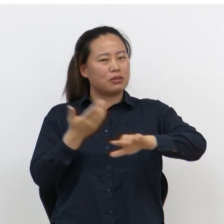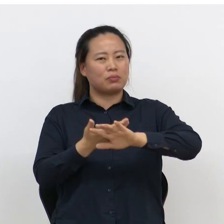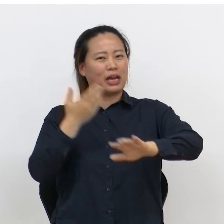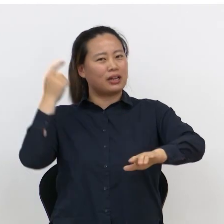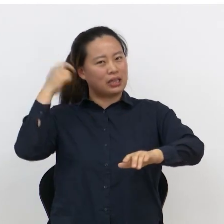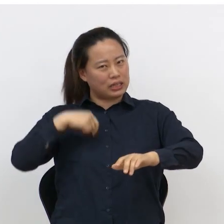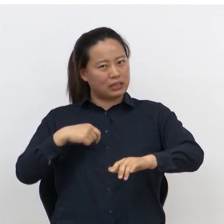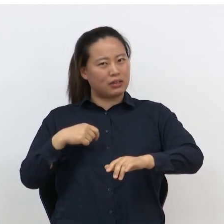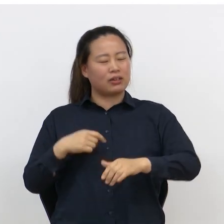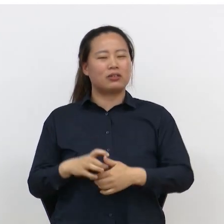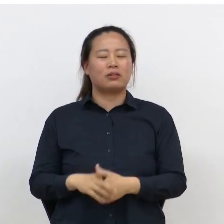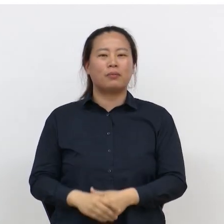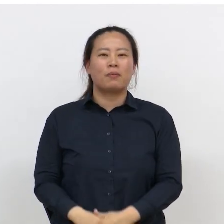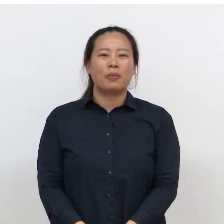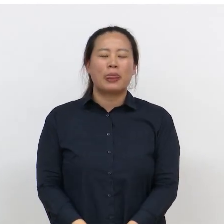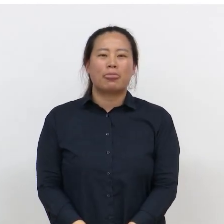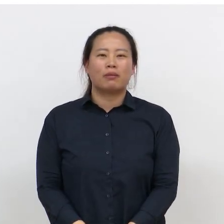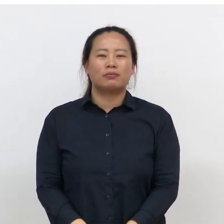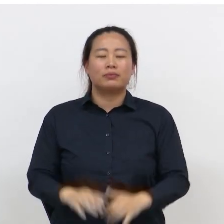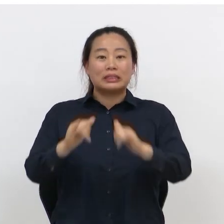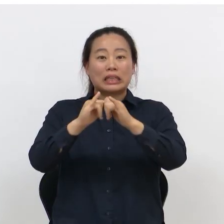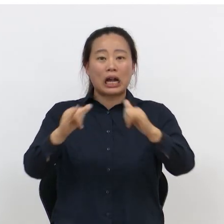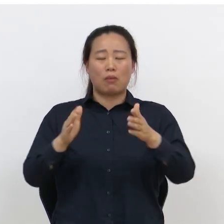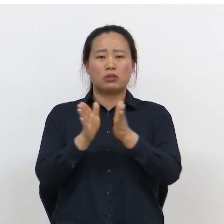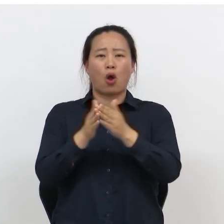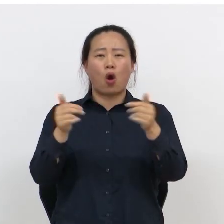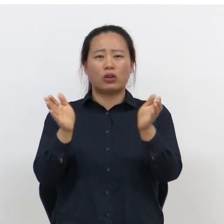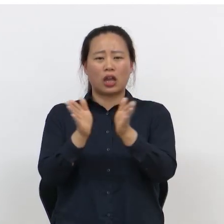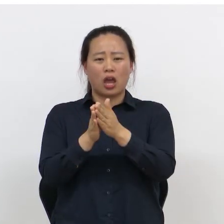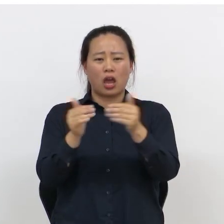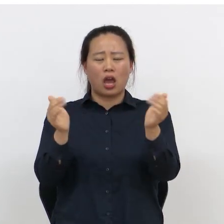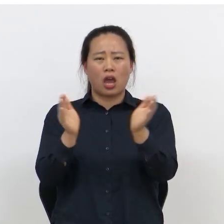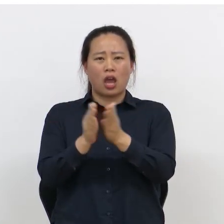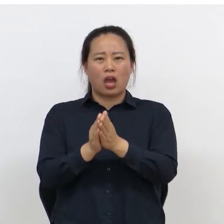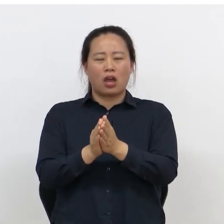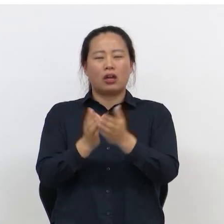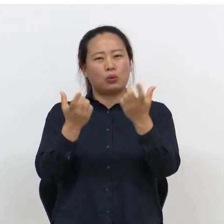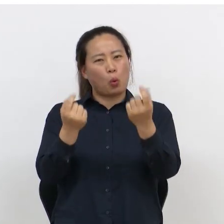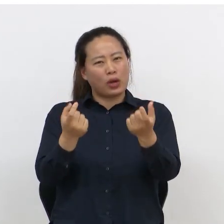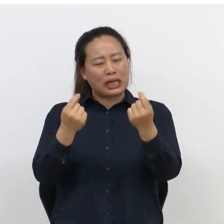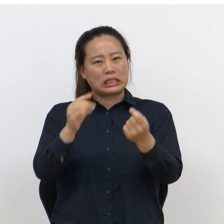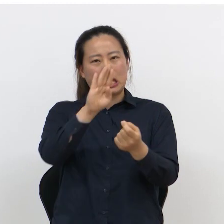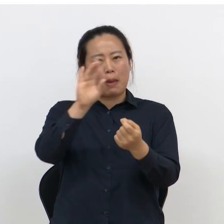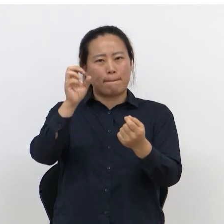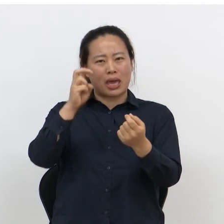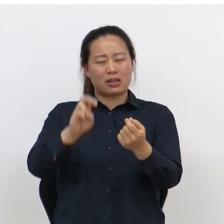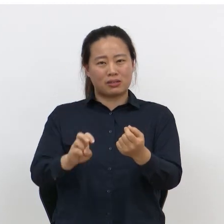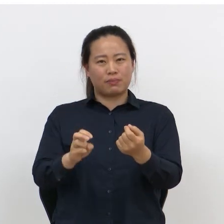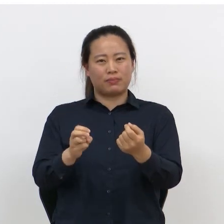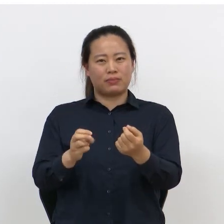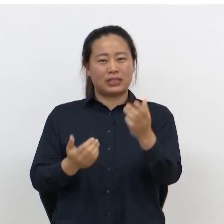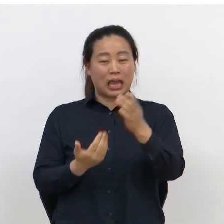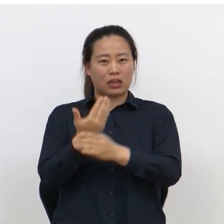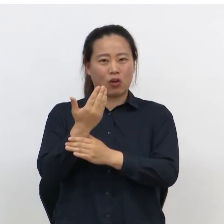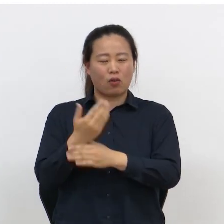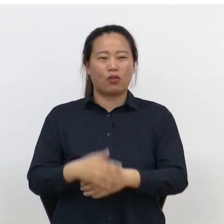좋게 들린다 이렇게 하는 거죠. 사람의 성대도 역시 배음이 생깁니다. 아까 기타 줄과